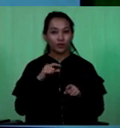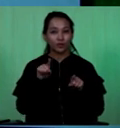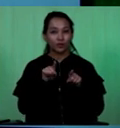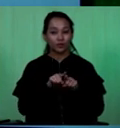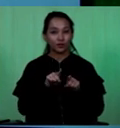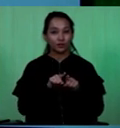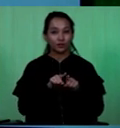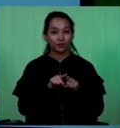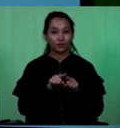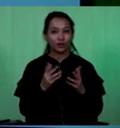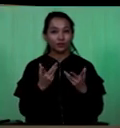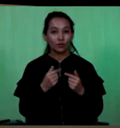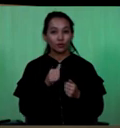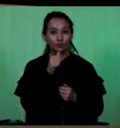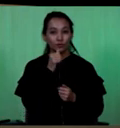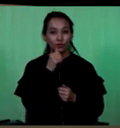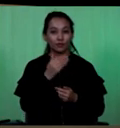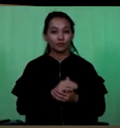tartibda yechib ko'rasiz.